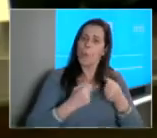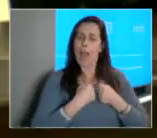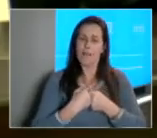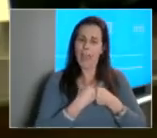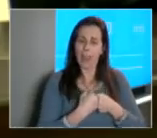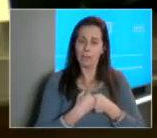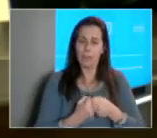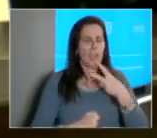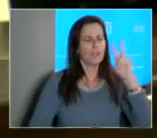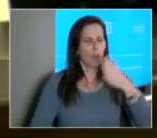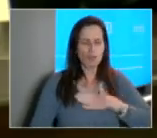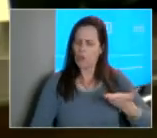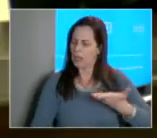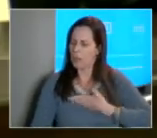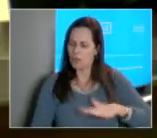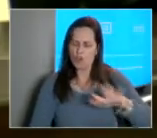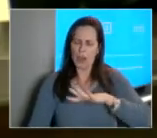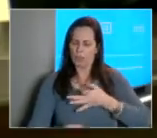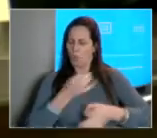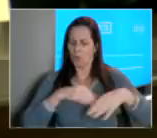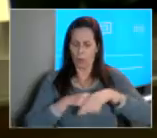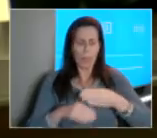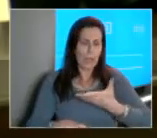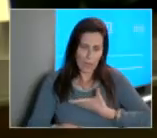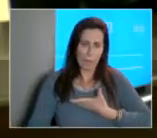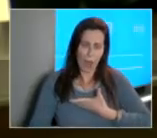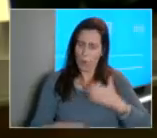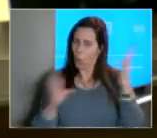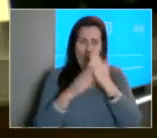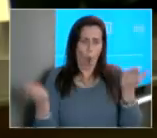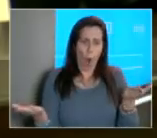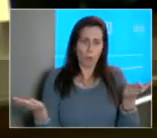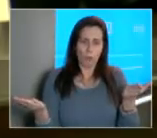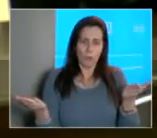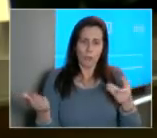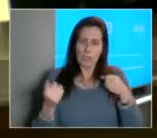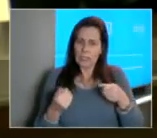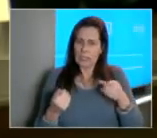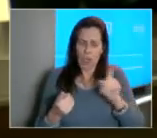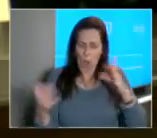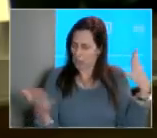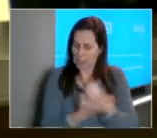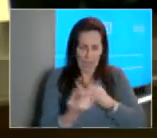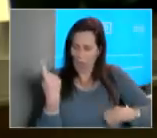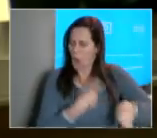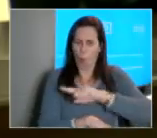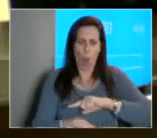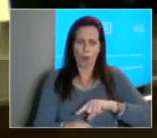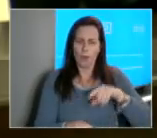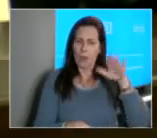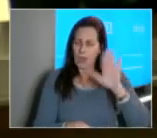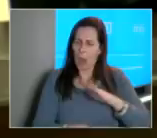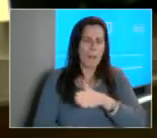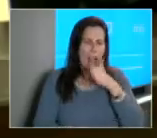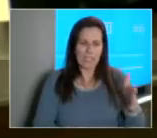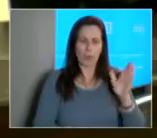הללו. הבטיחו לנו שנקבל שטחים תמורת שלום, קיבלנו שטחים תמורת טרור, התזה הזאת התפוצצה לכולנו בפנים, וגם לחוגי